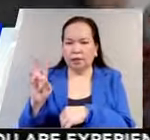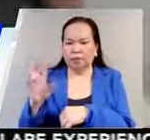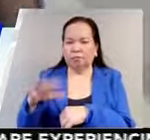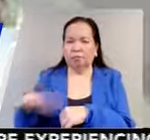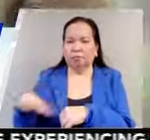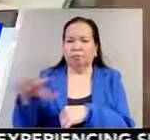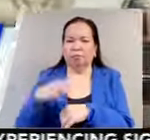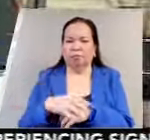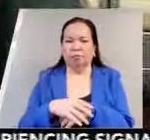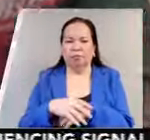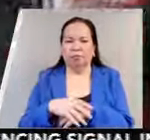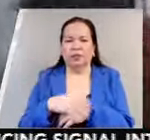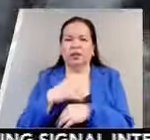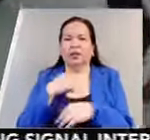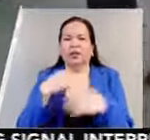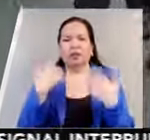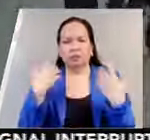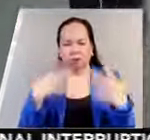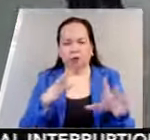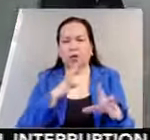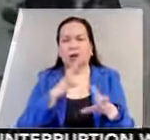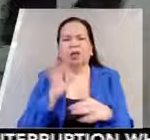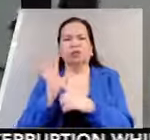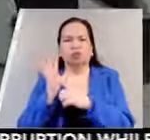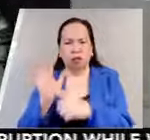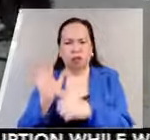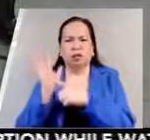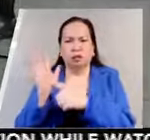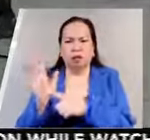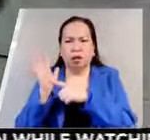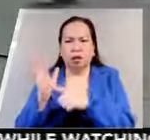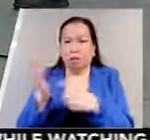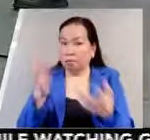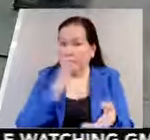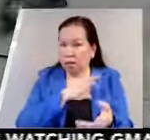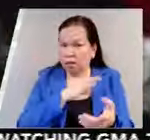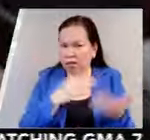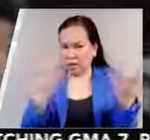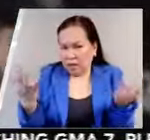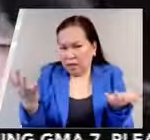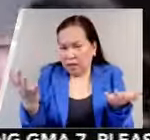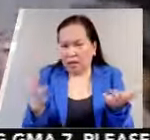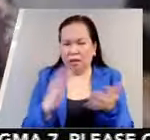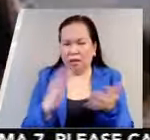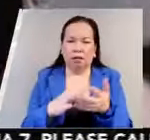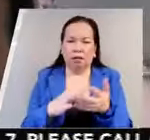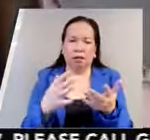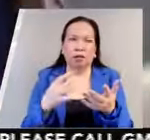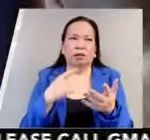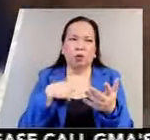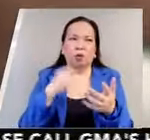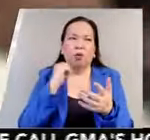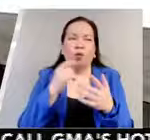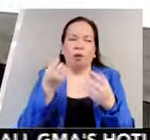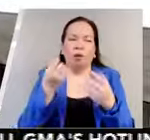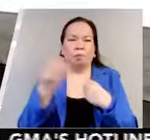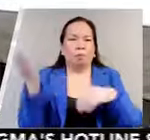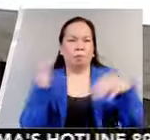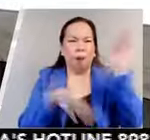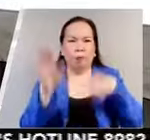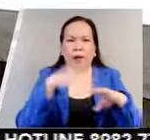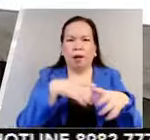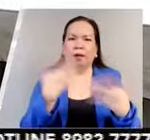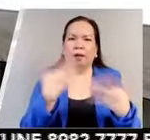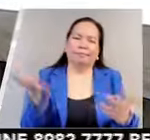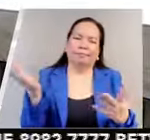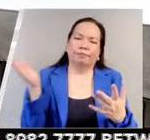Katakot-takot na strike na ginawa nila pero wala rin silang nakuha. Walang napala kundi perwisyo sa taong bayan.